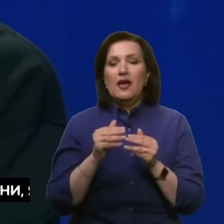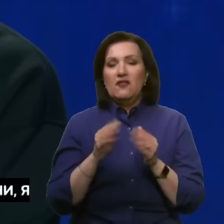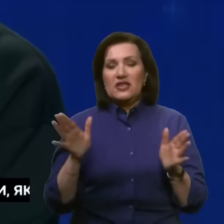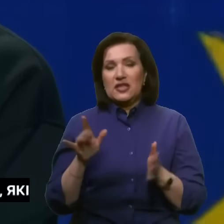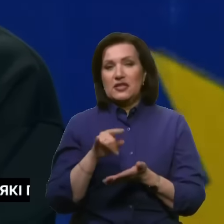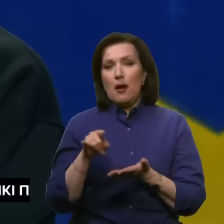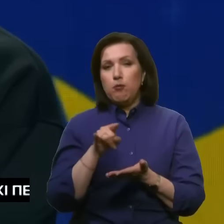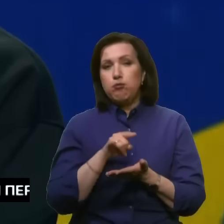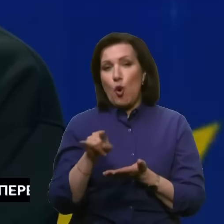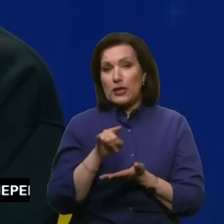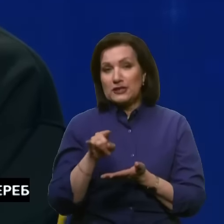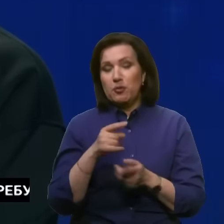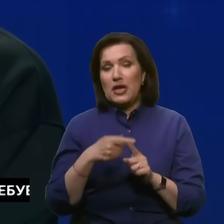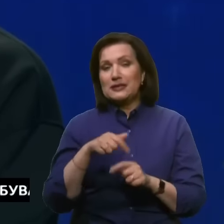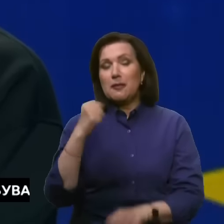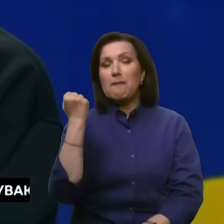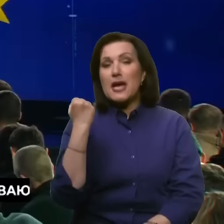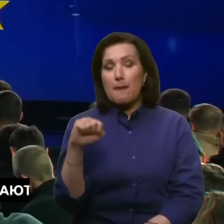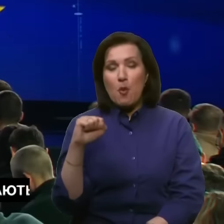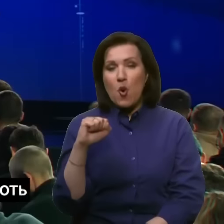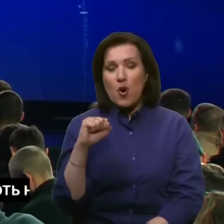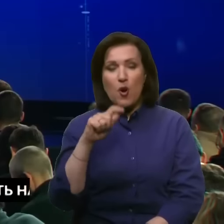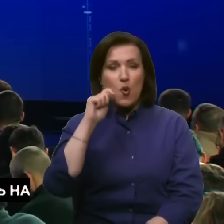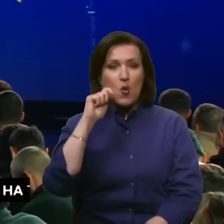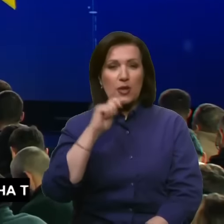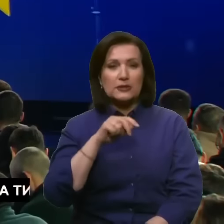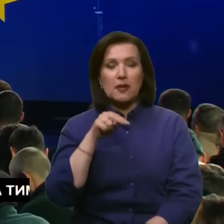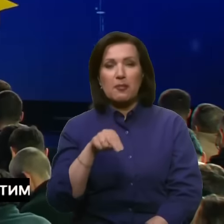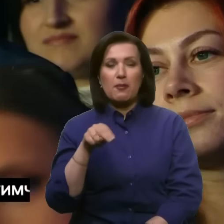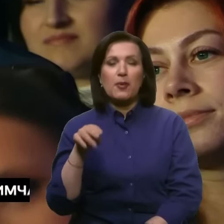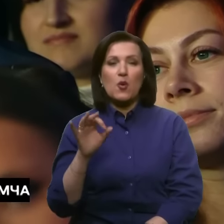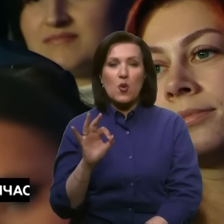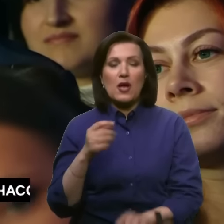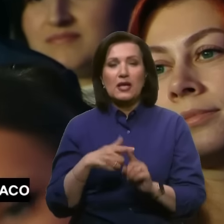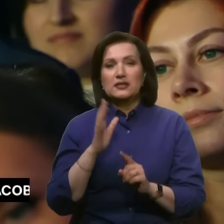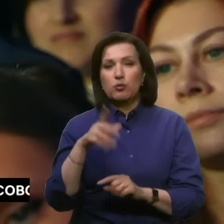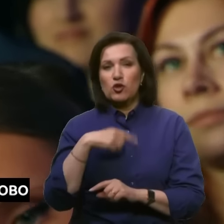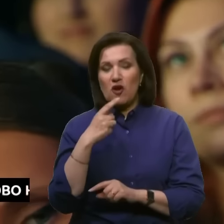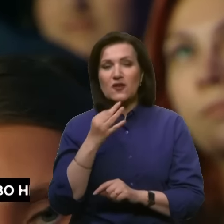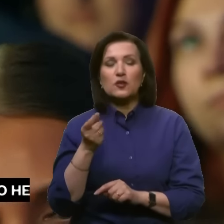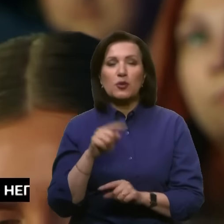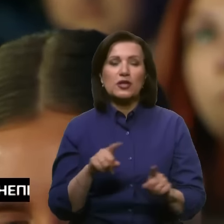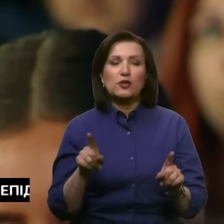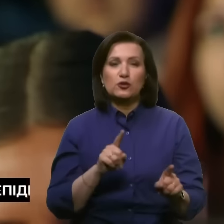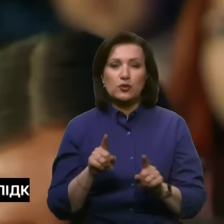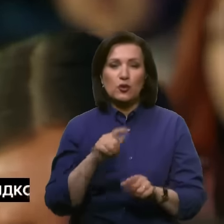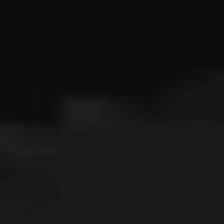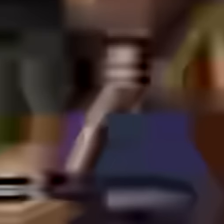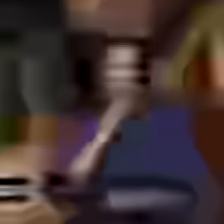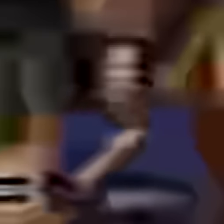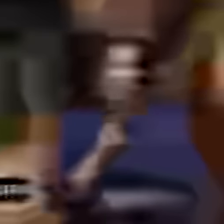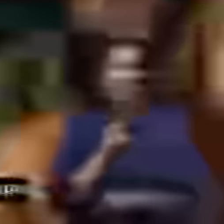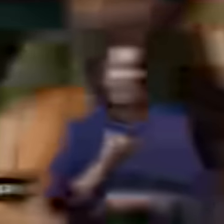Відкриття Борисполя – це перемога українського ППО. Це буде говорити про те, що